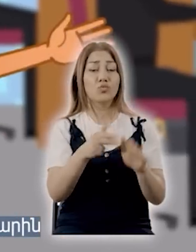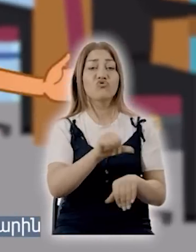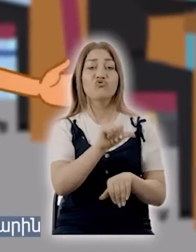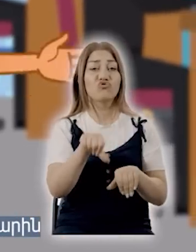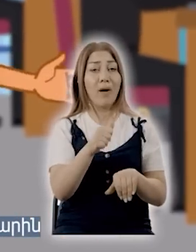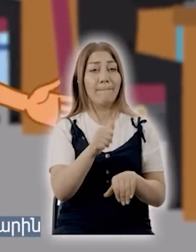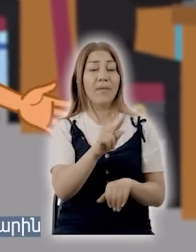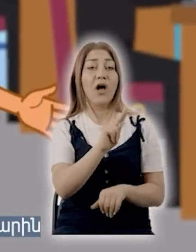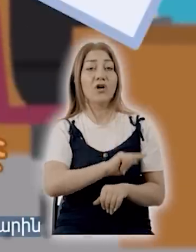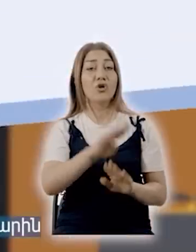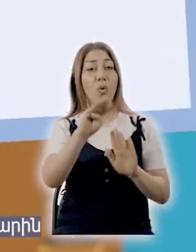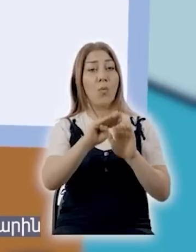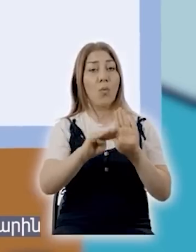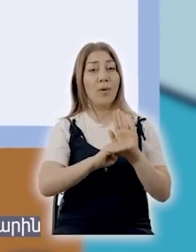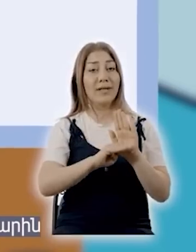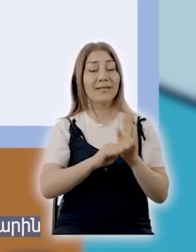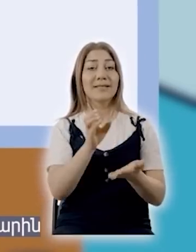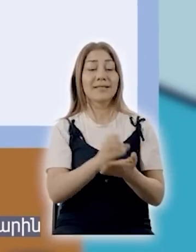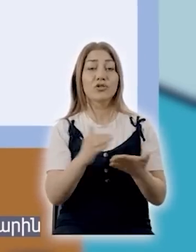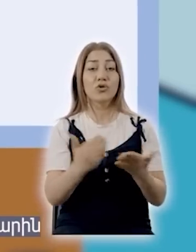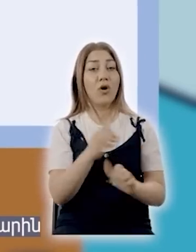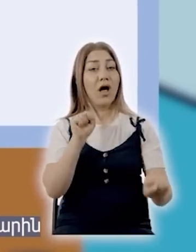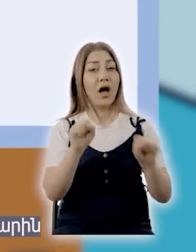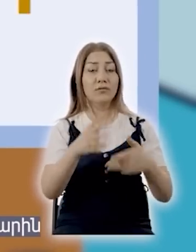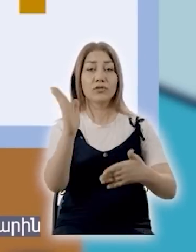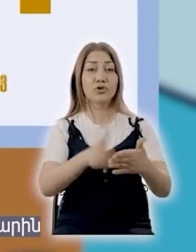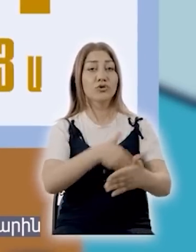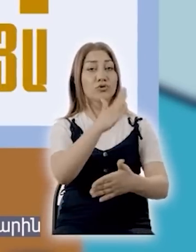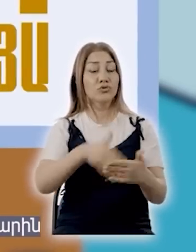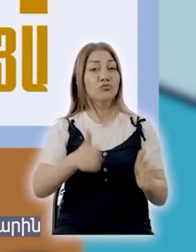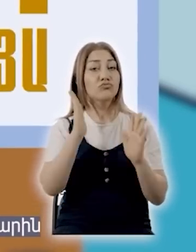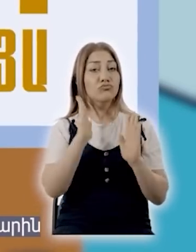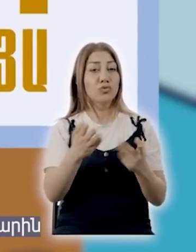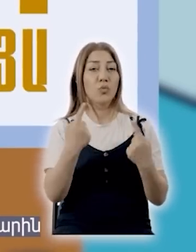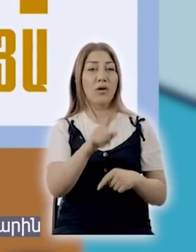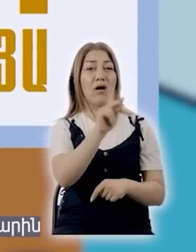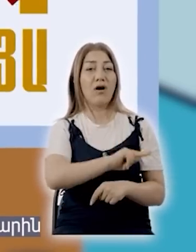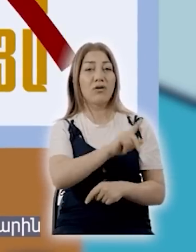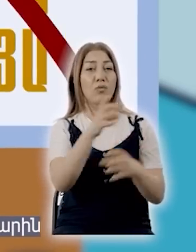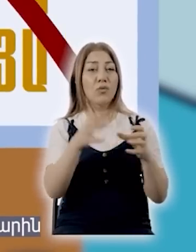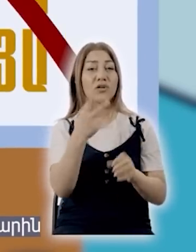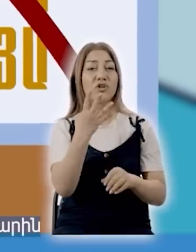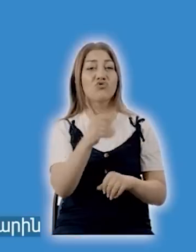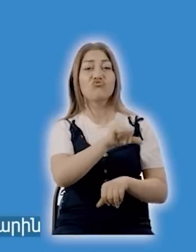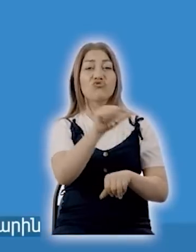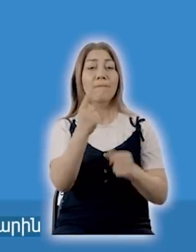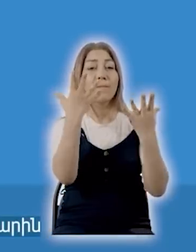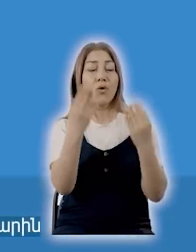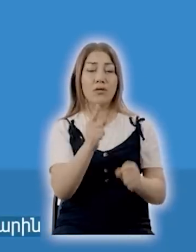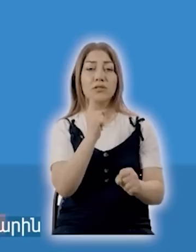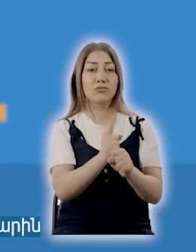կազմել 48 ժամ։ Աշխատանքային օրենսգրքի նոր կարգավորումներով վերանալու է առանձին աշխատողների 24 ժամյա աշխատանքային